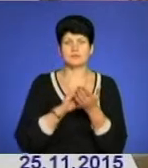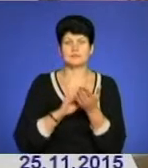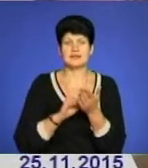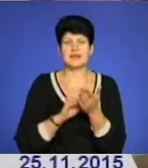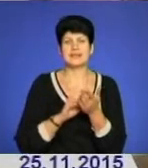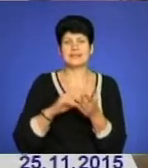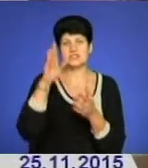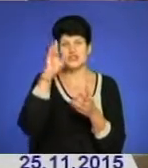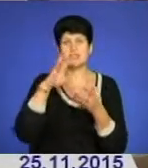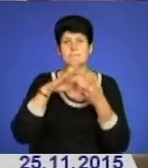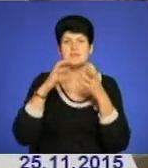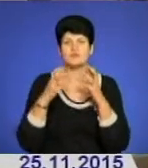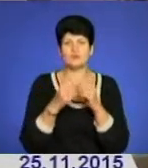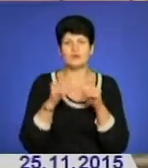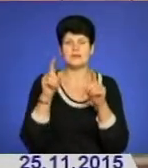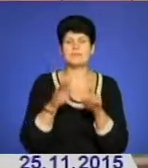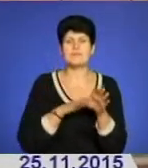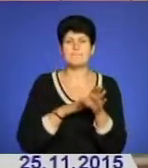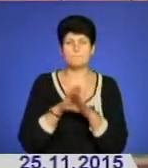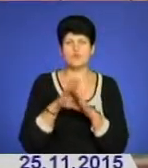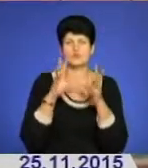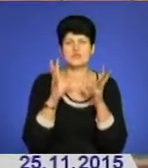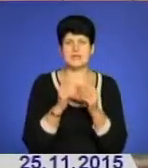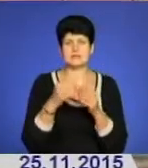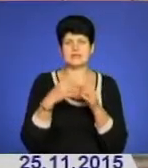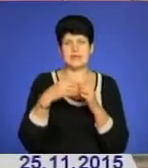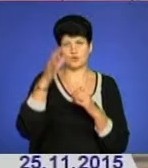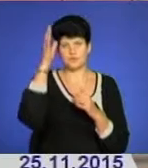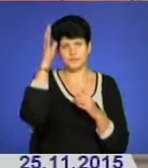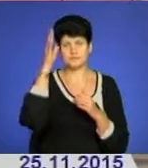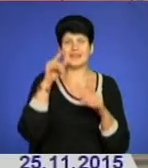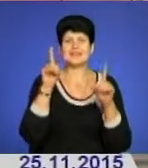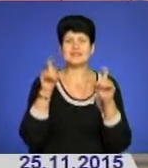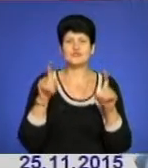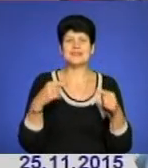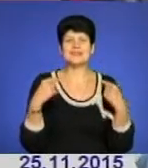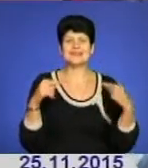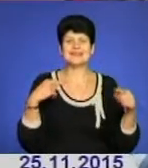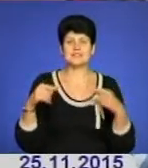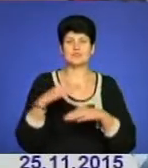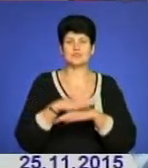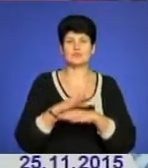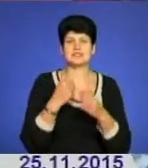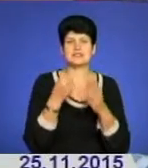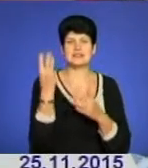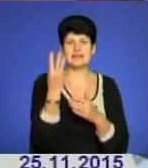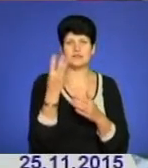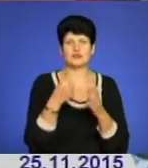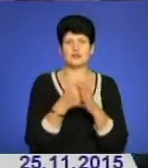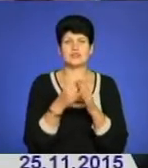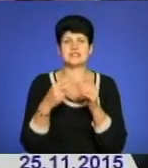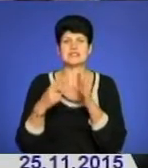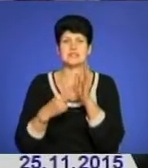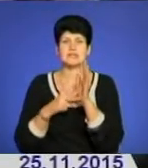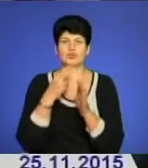державна підсумкова атестація за курс повної загальної середньої освіти. Тестування з інших предметів триватимуть з 3 по 17